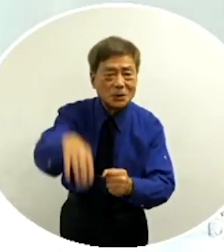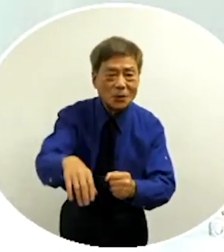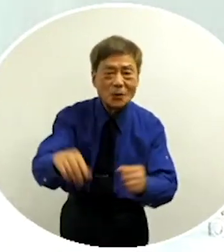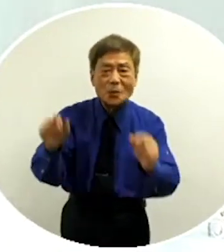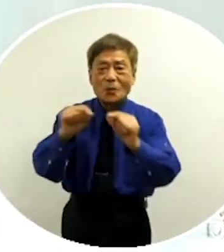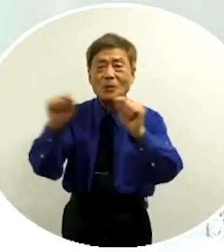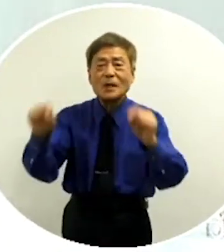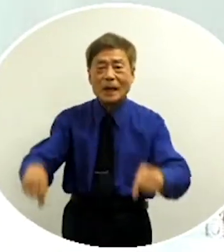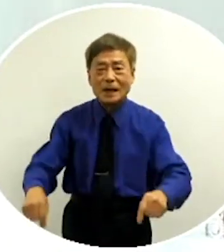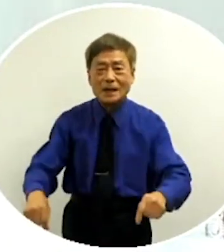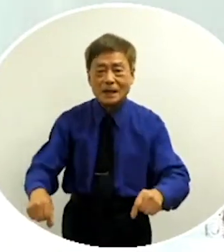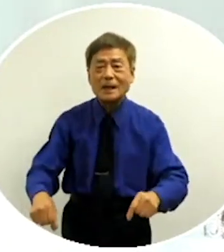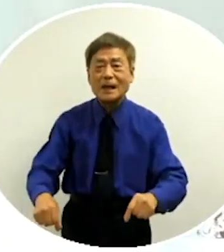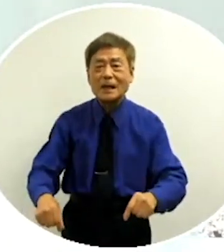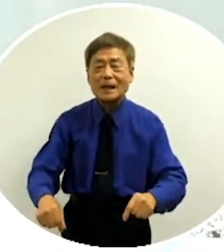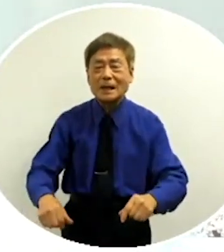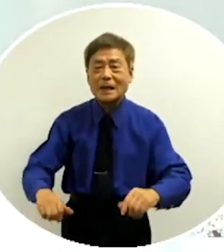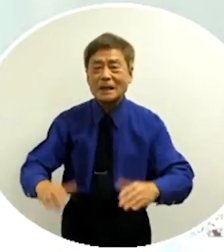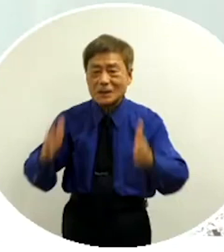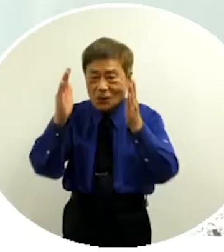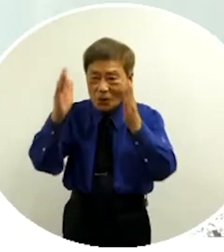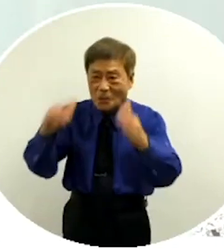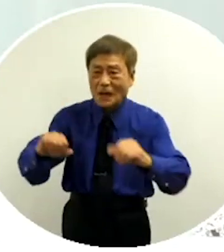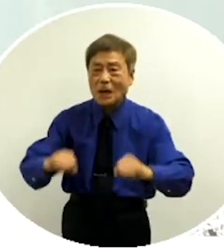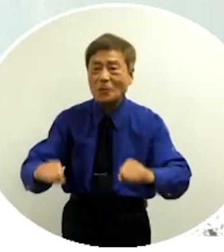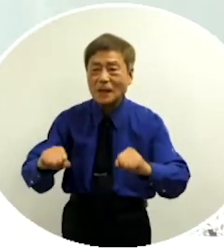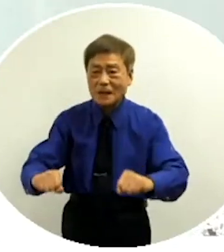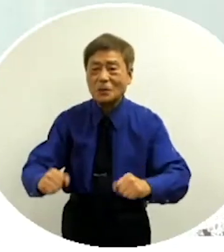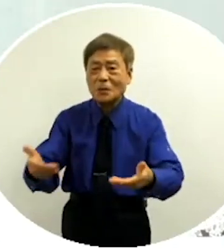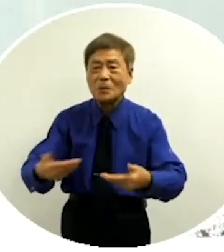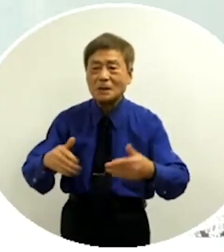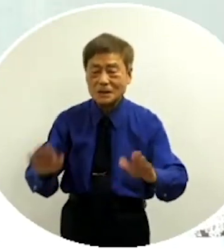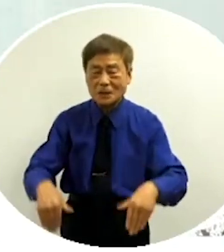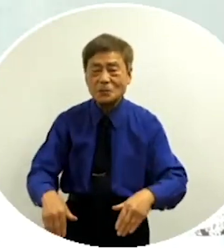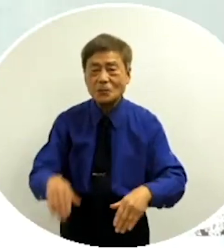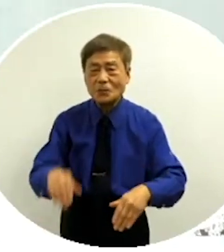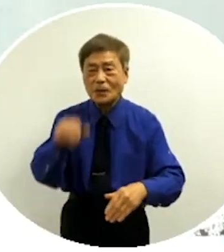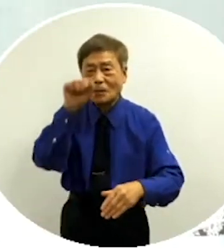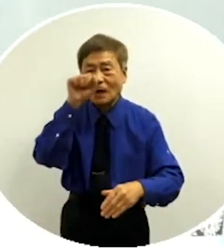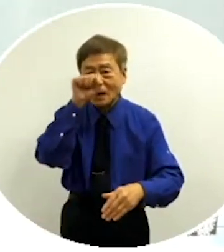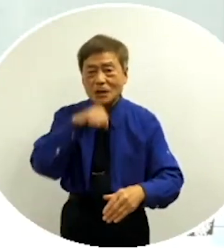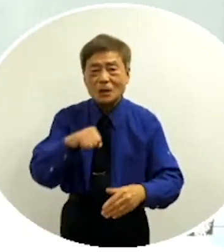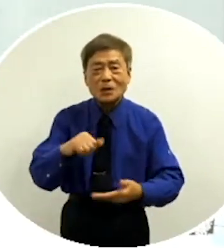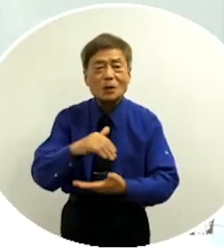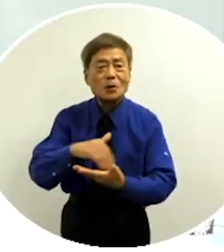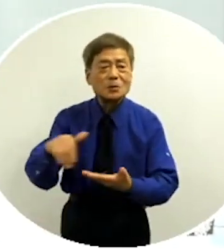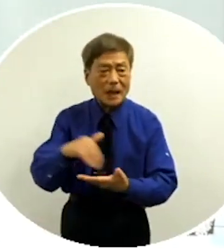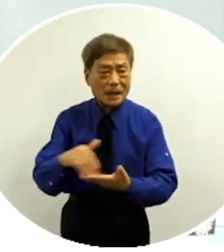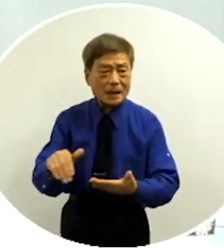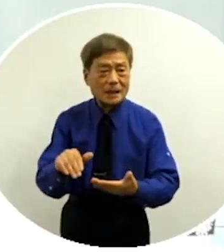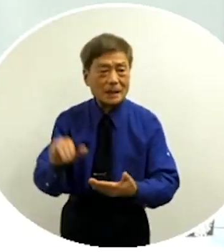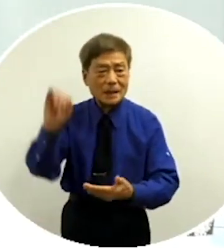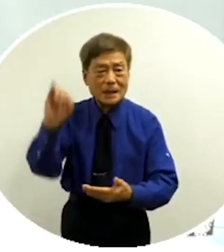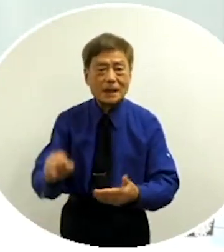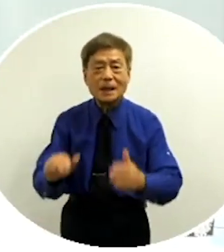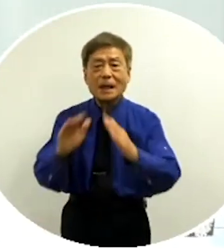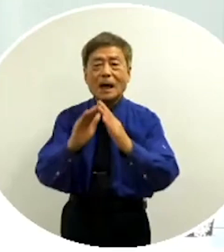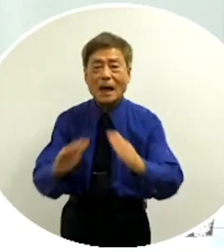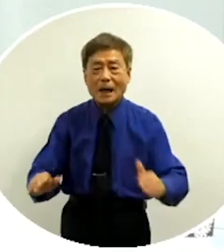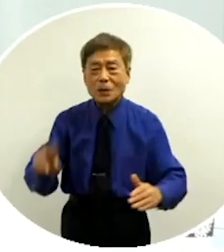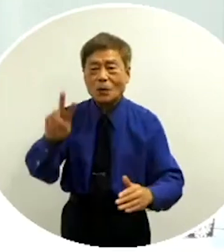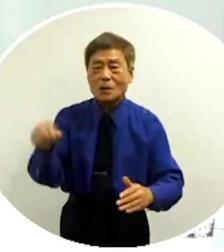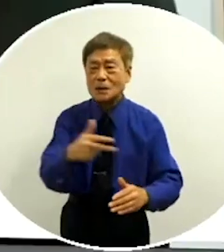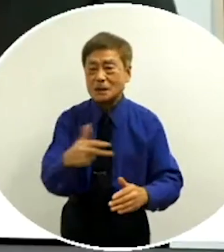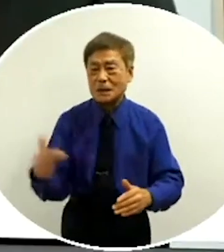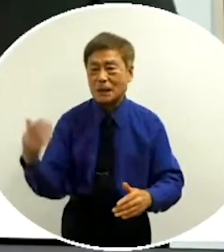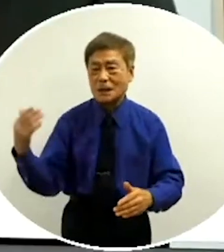頑張ってもらいました今振り返ってみると私と中予算委員会の筆頭理事やってたんですが2ず通常国会の間によくも破れた